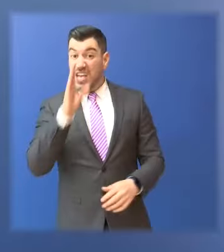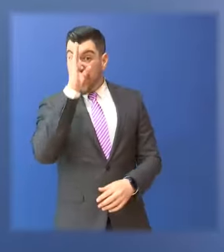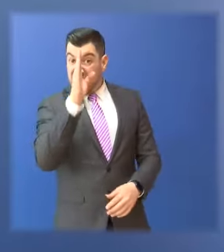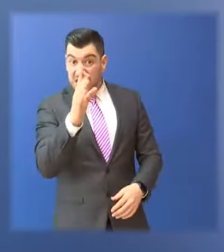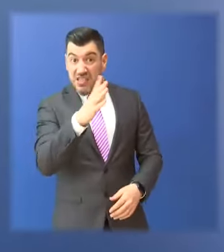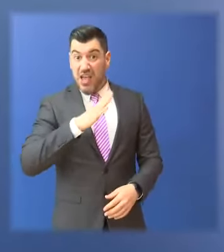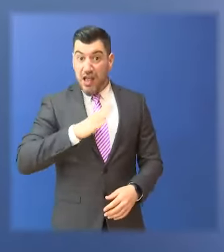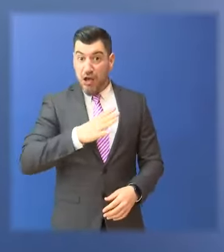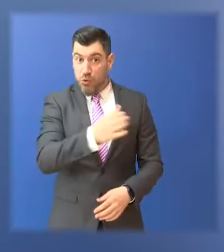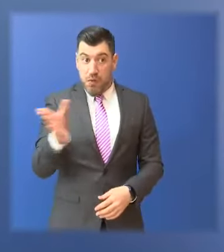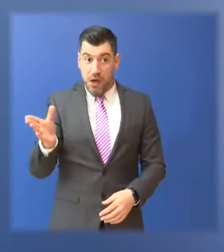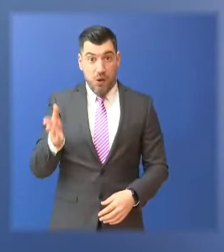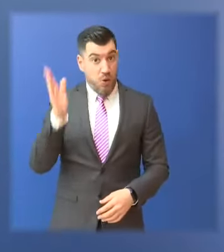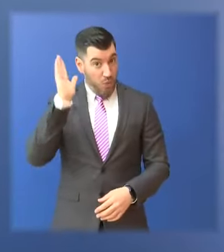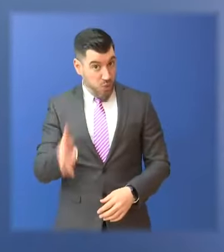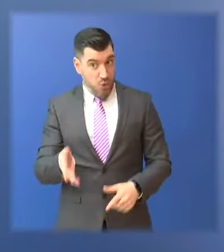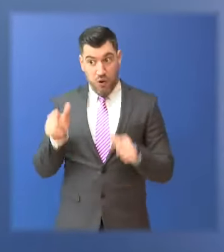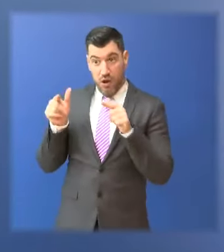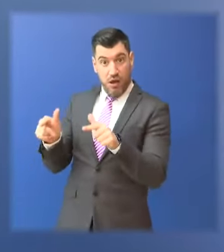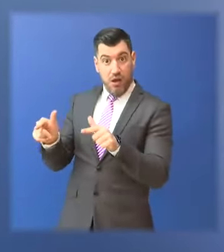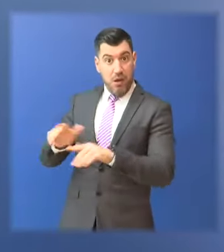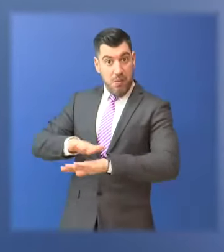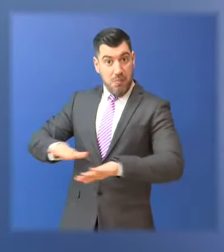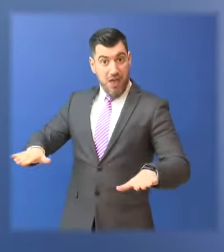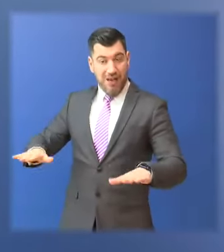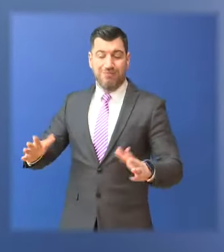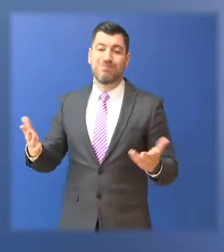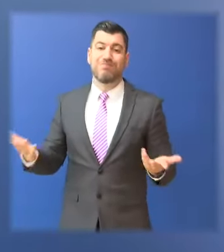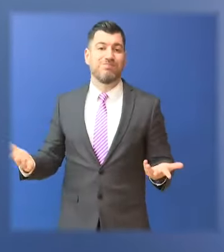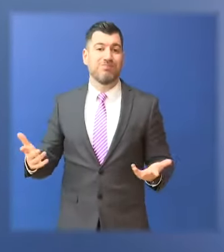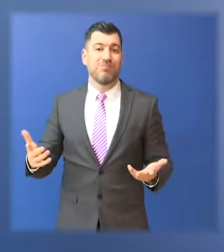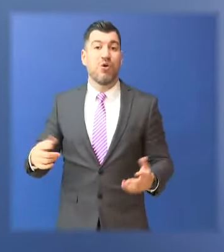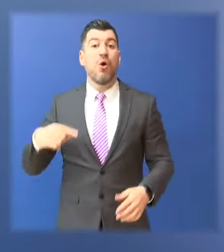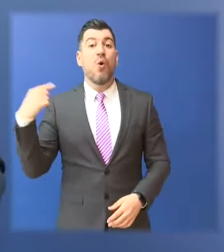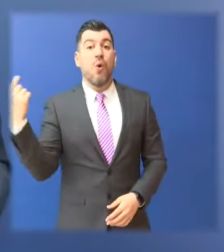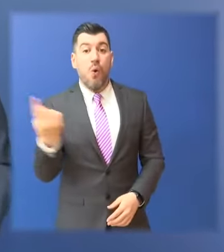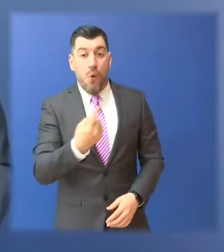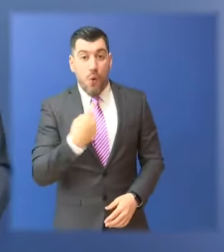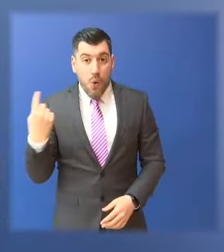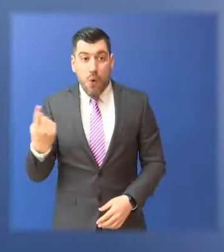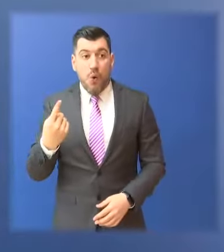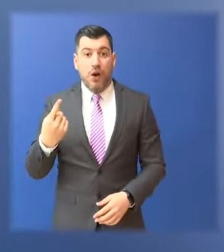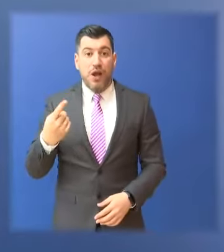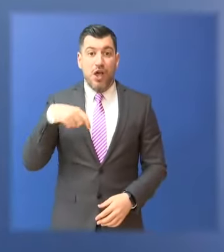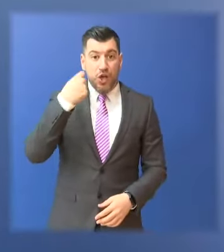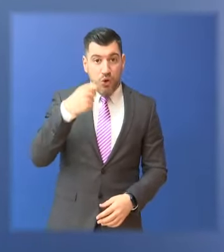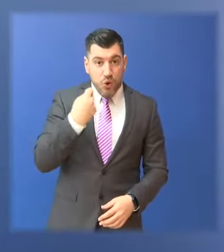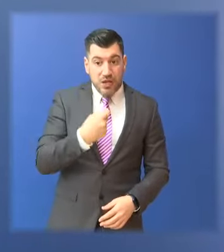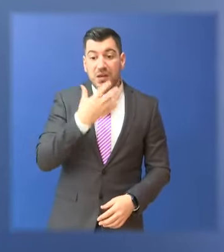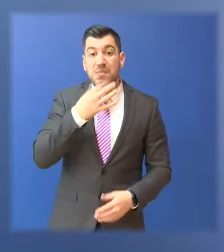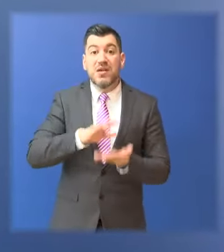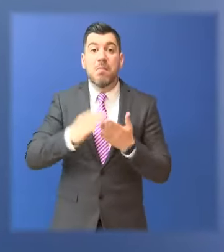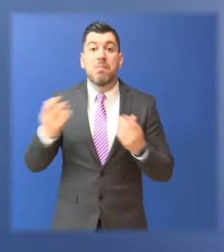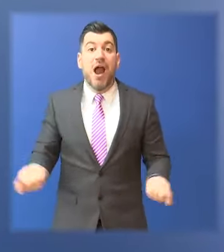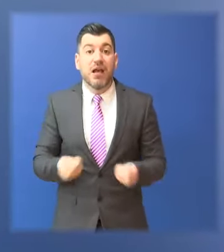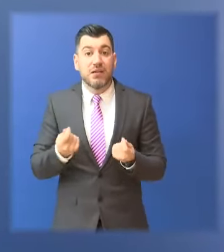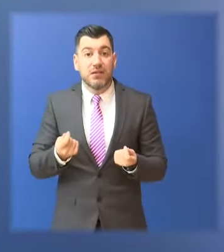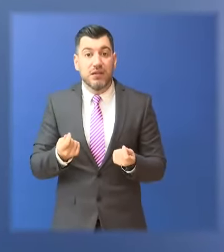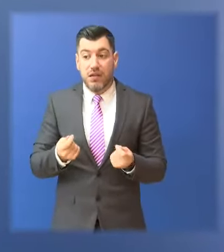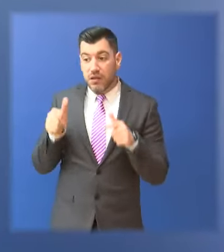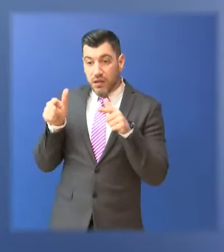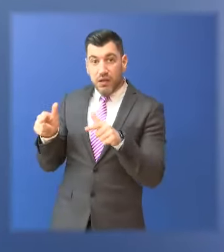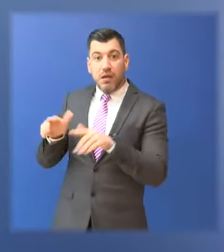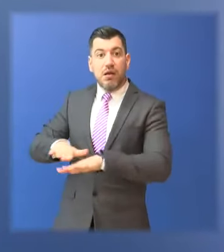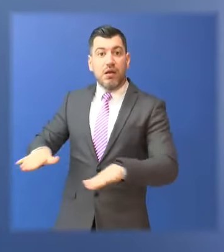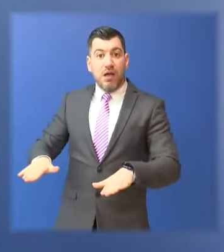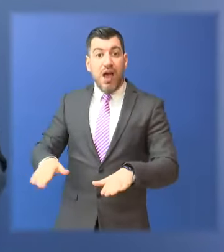εγώ θεωρώ ότι δεν υπάρχουν ταμπέλες. Όλοι κρινόμαστε στην πράξη, αν είμαστε καλοί γονείς, για την αγάπη που δίνουμε στα παιδιά μας. Αυτό το οποίο δεν θέλουν, αυτή τη στιγμή που